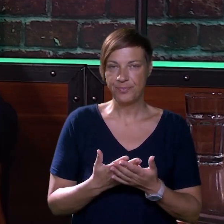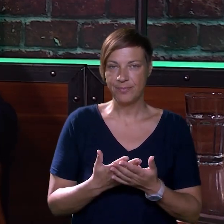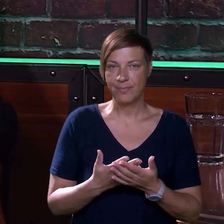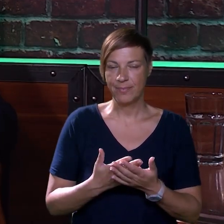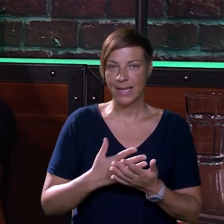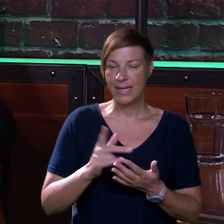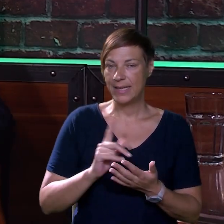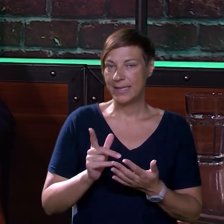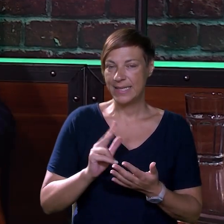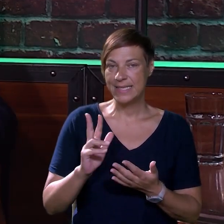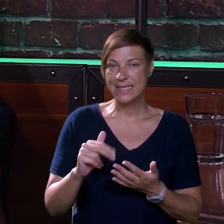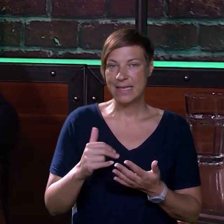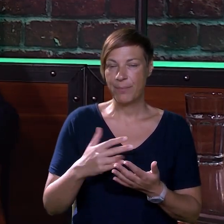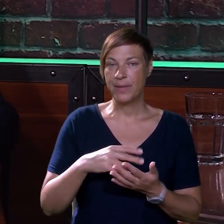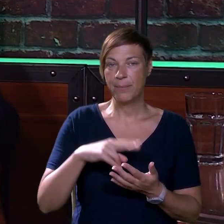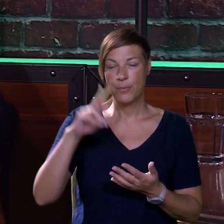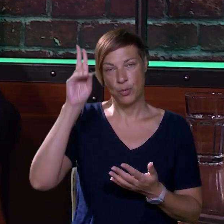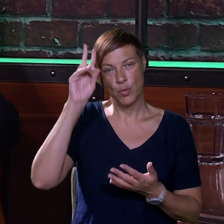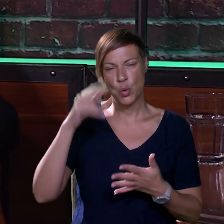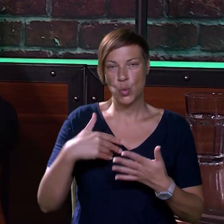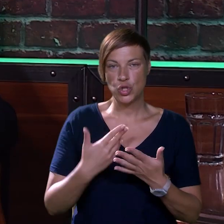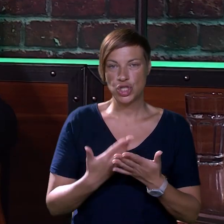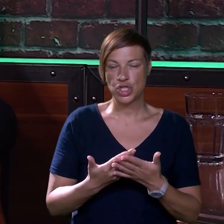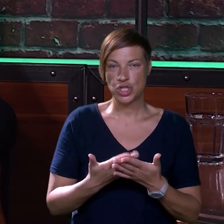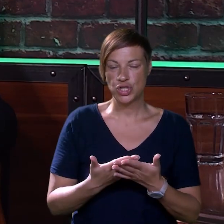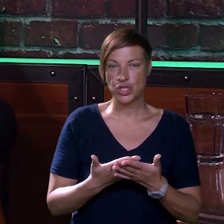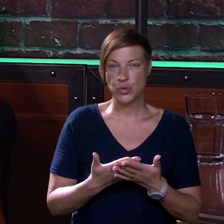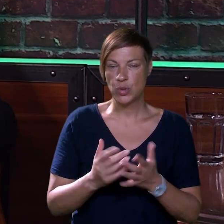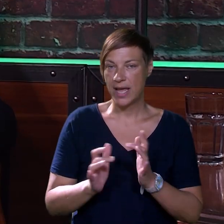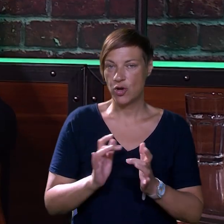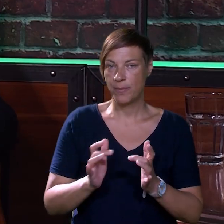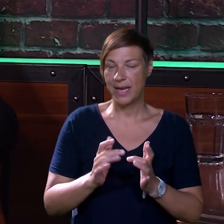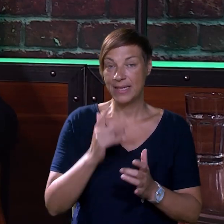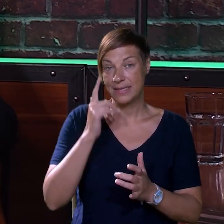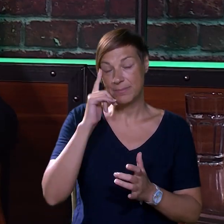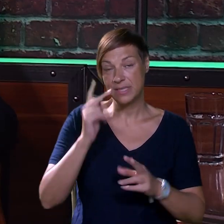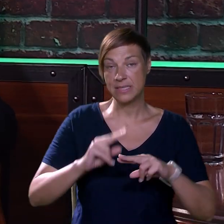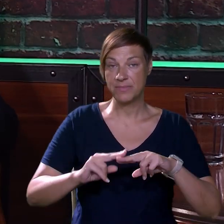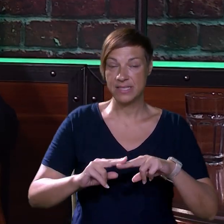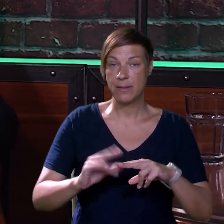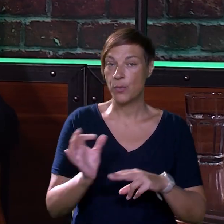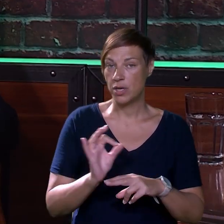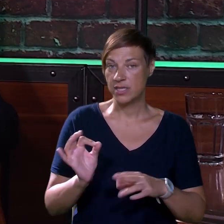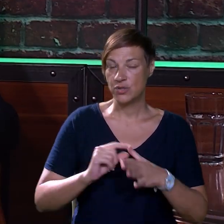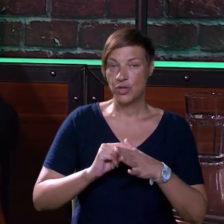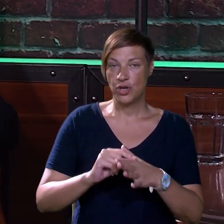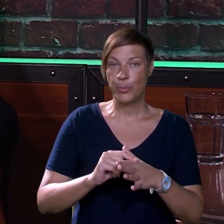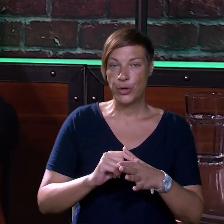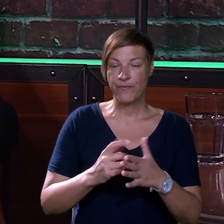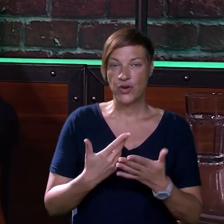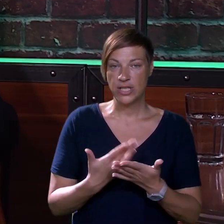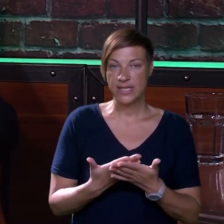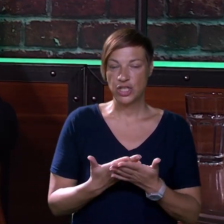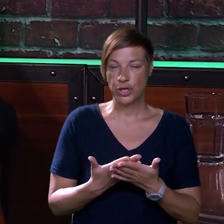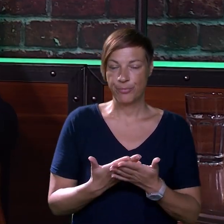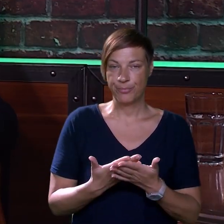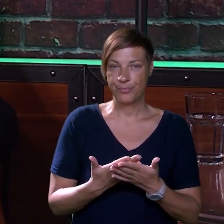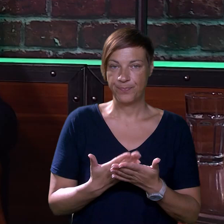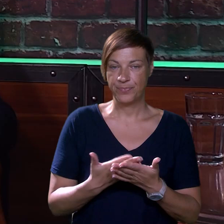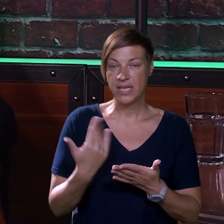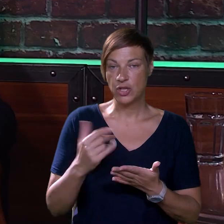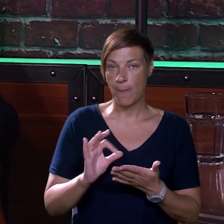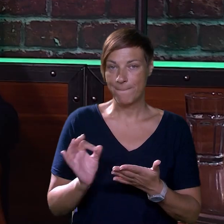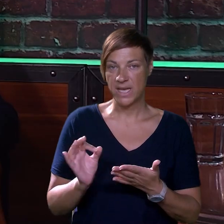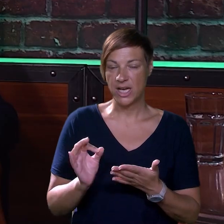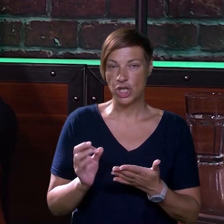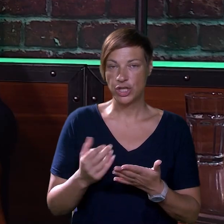Znači, nisam imao nikakvu šansu u tom nekom natjecanju, ali mislim da sam bolnicu dobro vodio u najmanju ruku i da je to